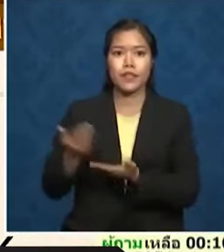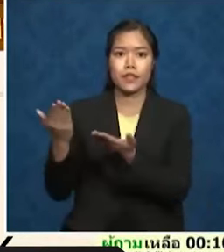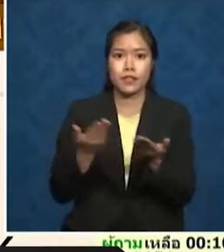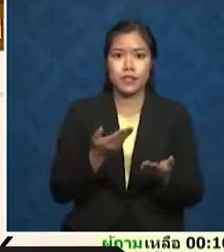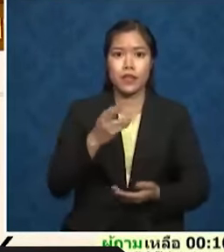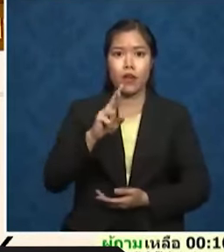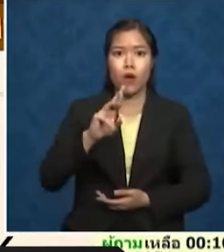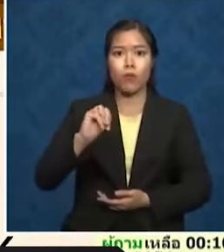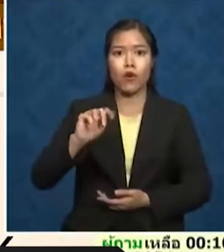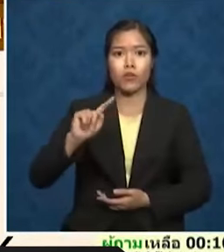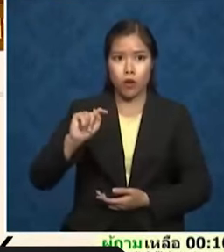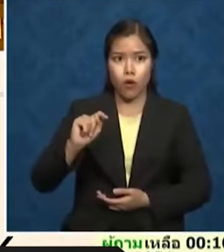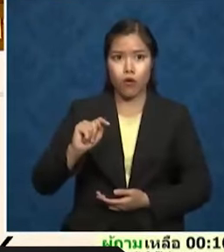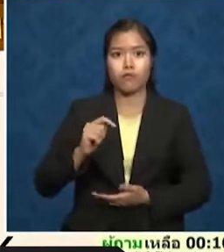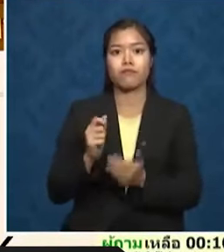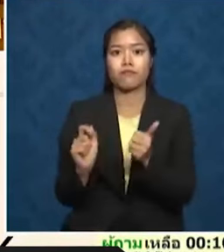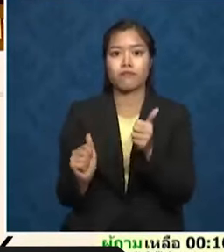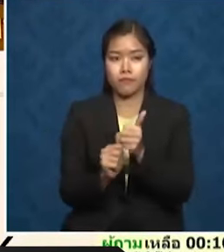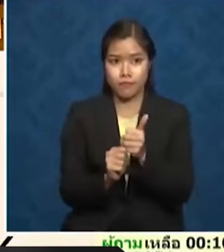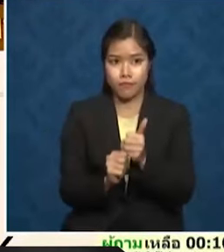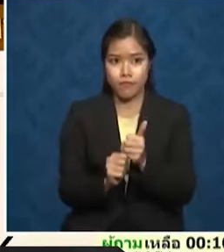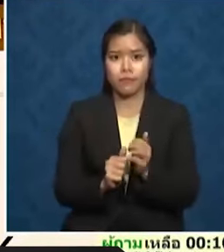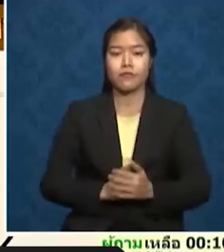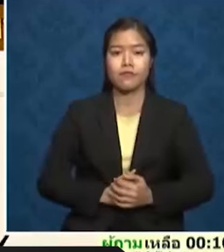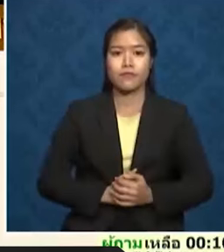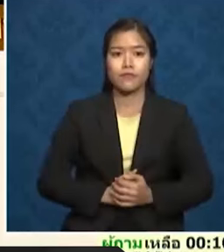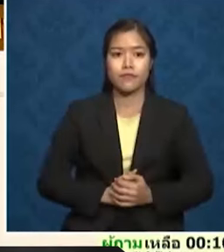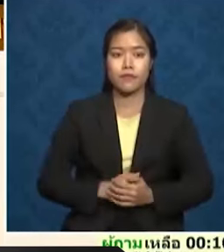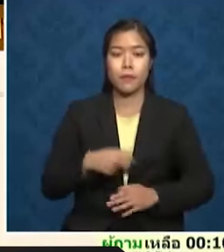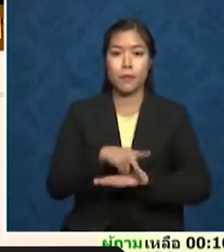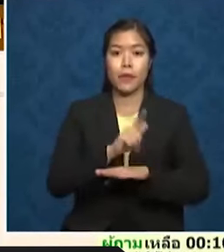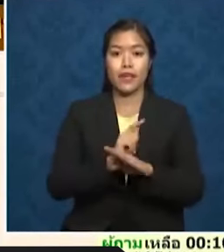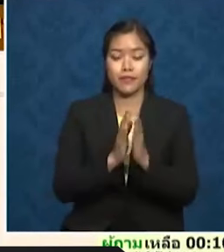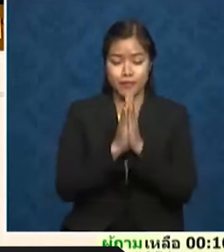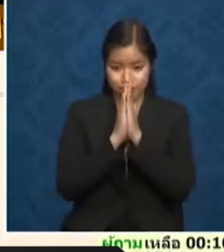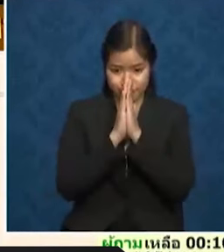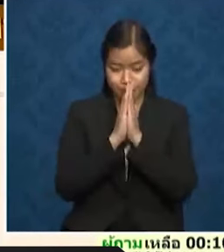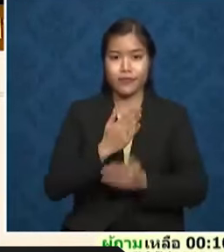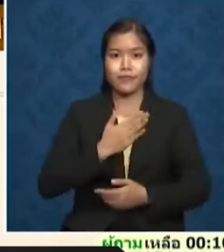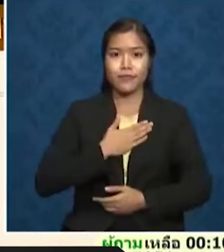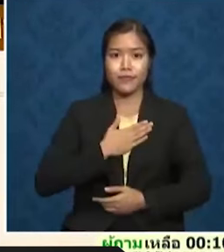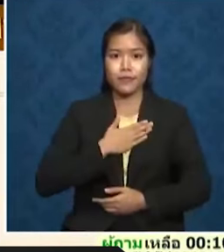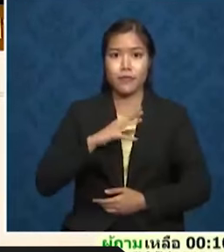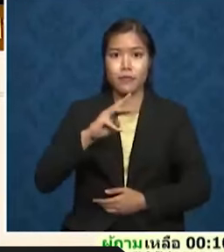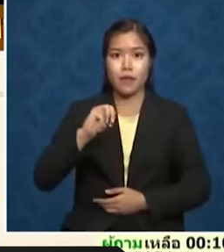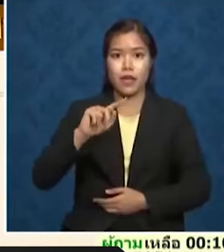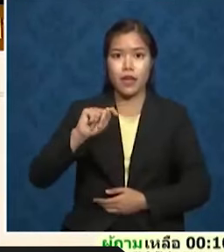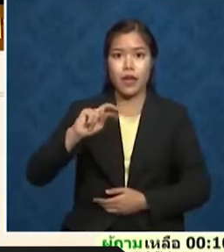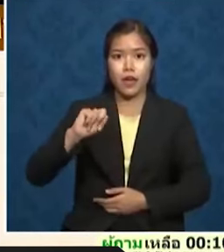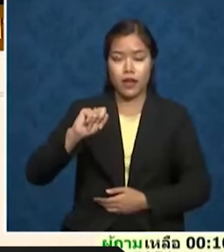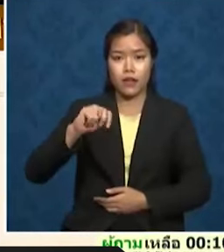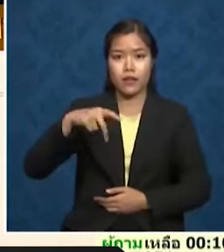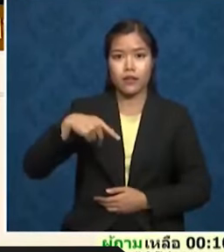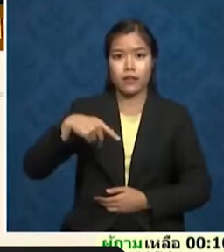พรเจริญศรีครับ กราบเรียนท่านประธานสภาที่เคารพดิฉันมณพรเจริญศรีรัฐมนตรีช่วย